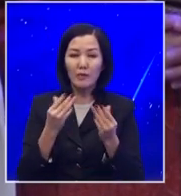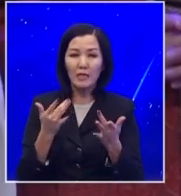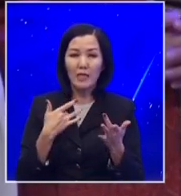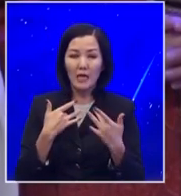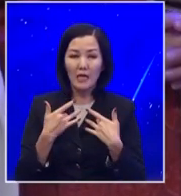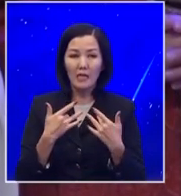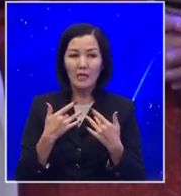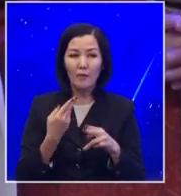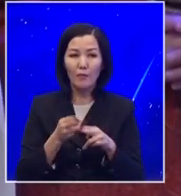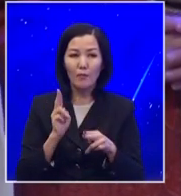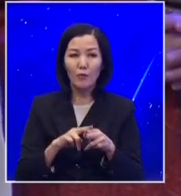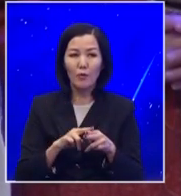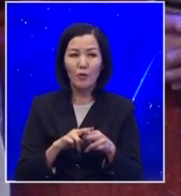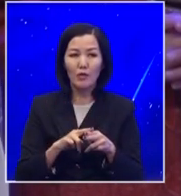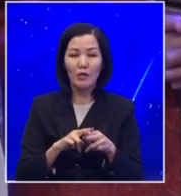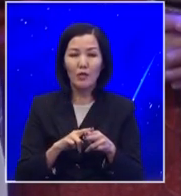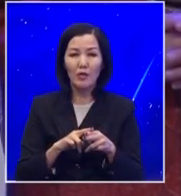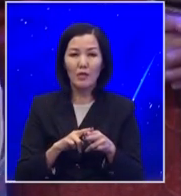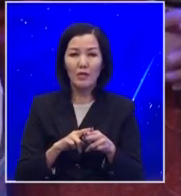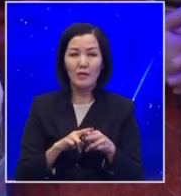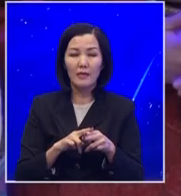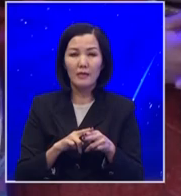ойлаймын, бұл спектакль сондай спектакль.